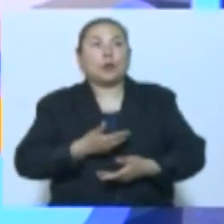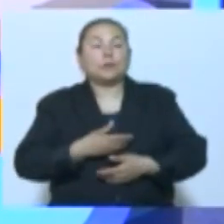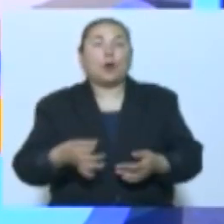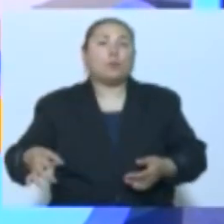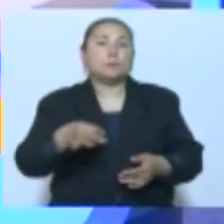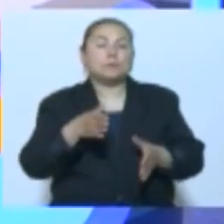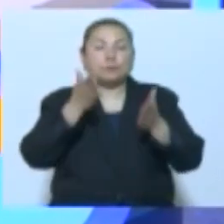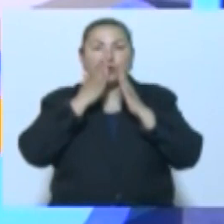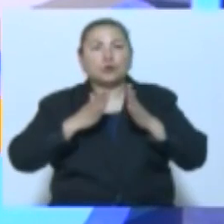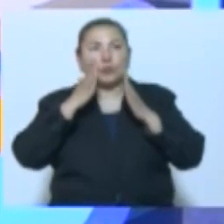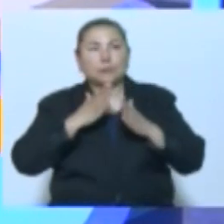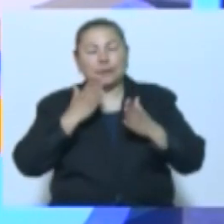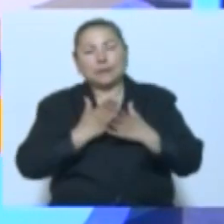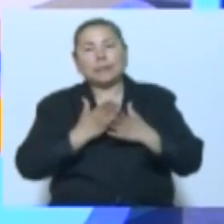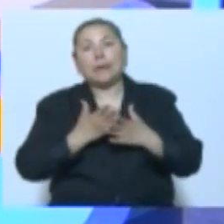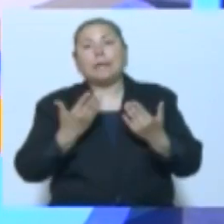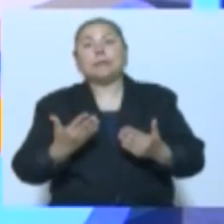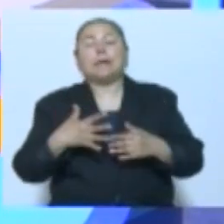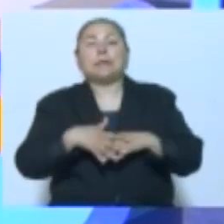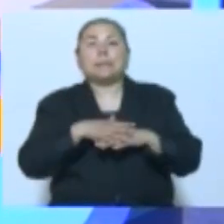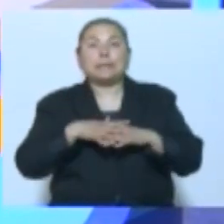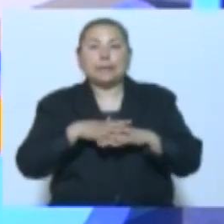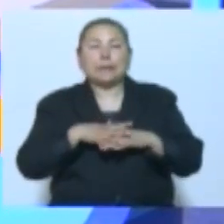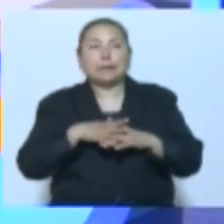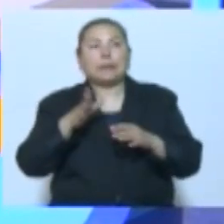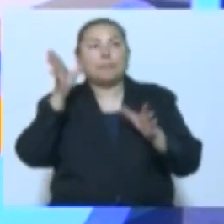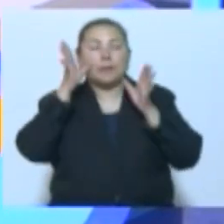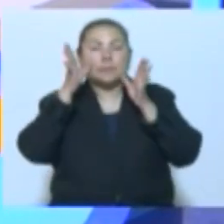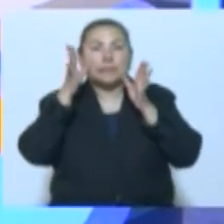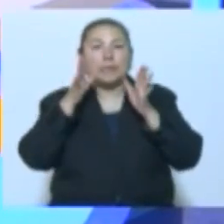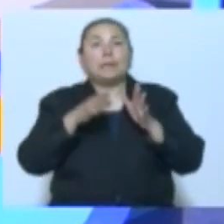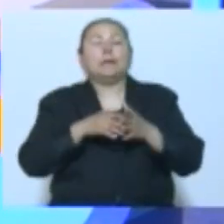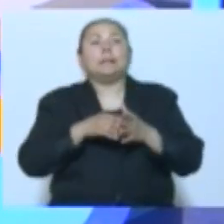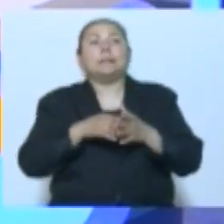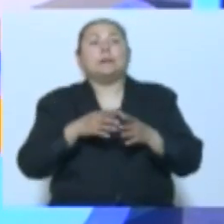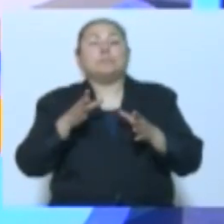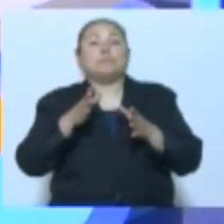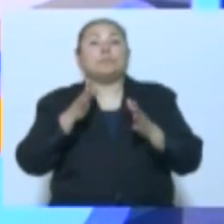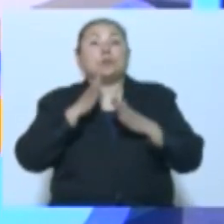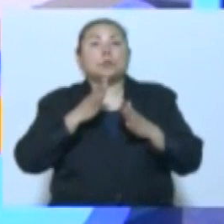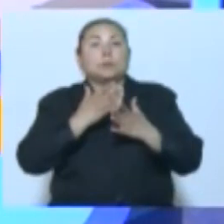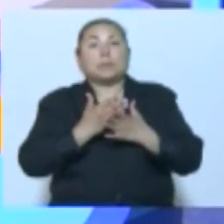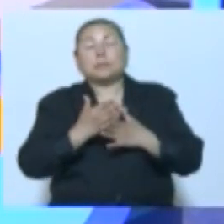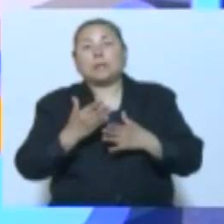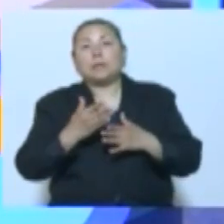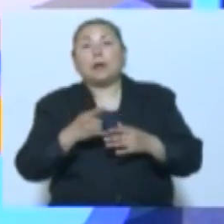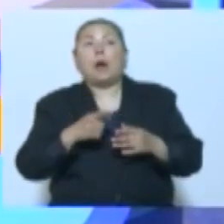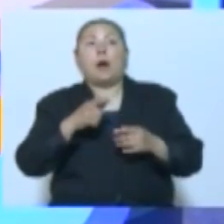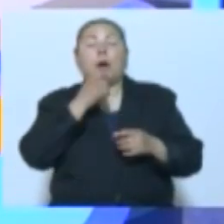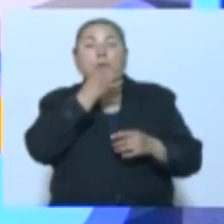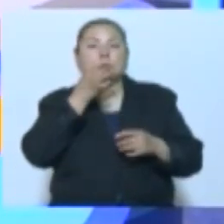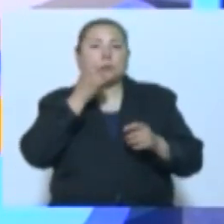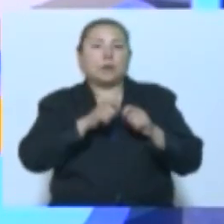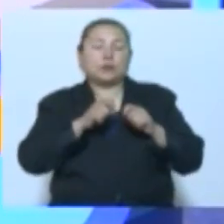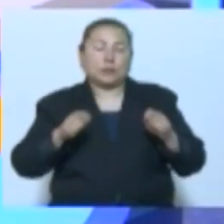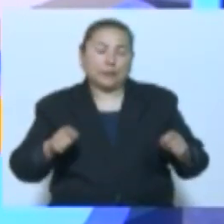облыстық мешітке жиылды. Мыңдаған ерлер қауымы тарауық намазына қатысып, таңғы сәресін сол мешіттен ішті. Жамағат үшін ауызашар ұйымдастырып, таңға